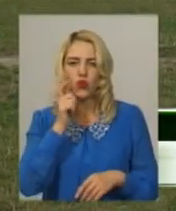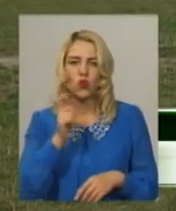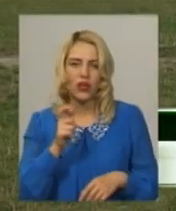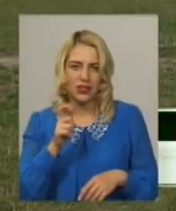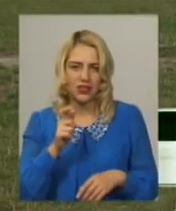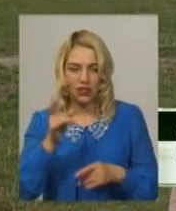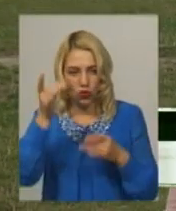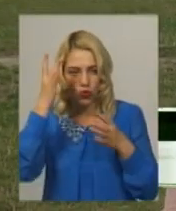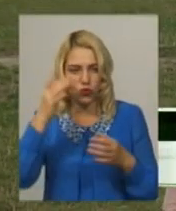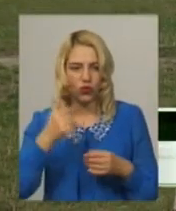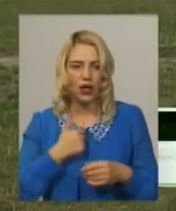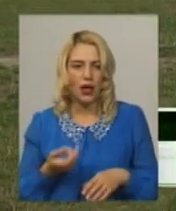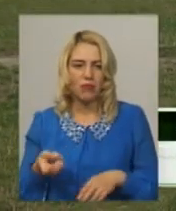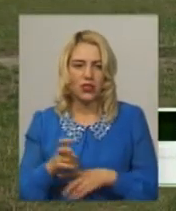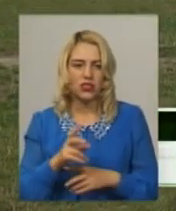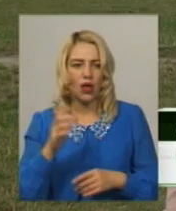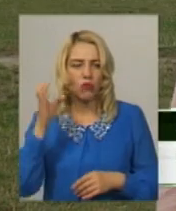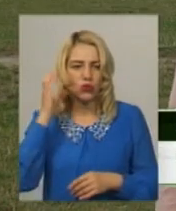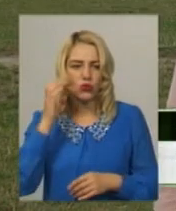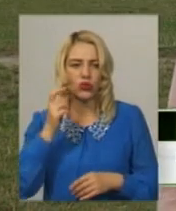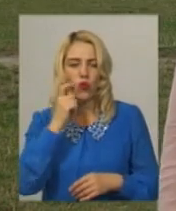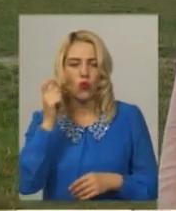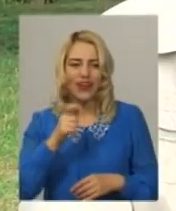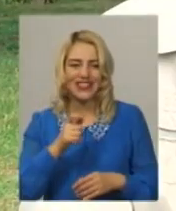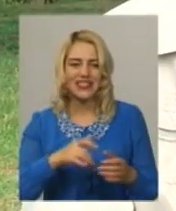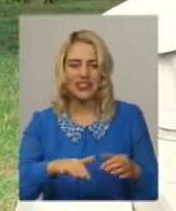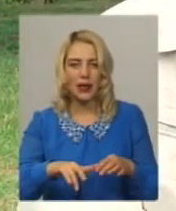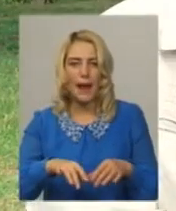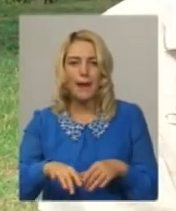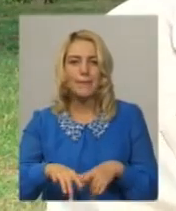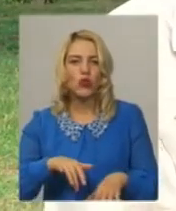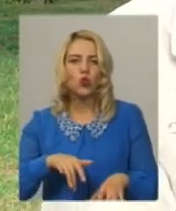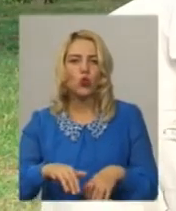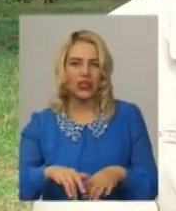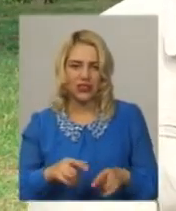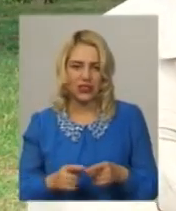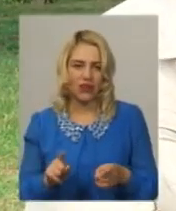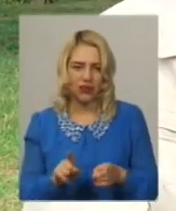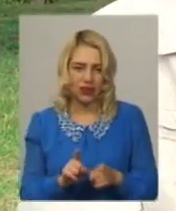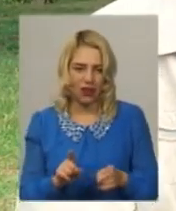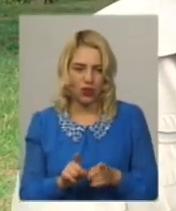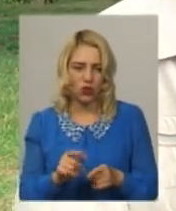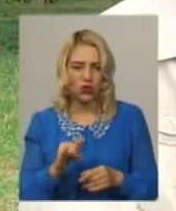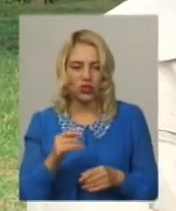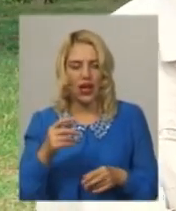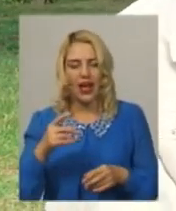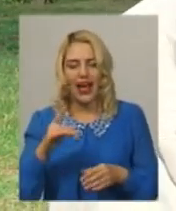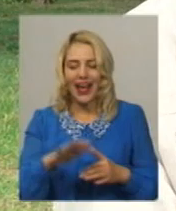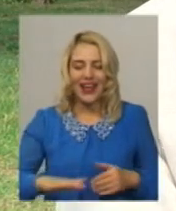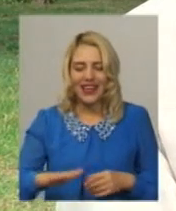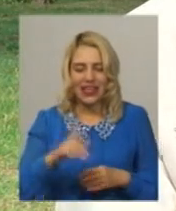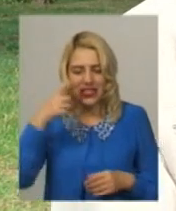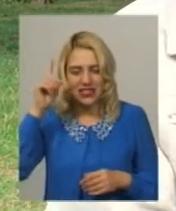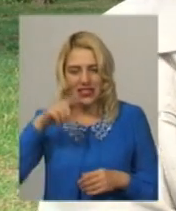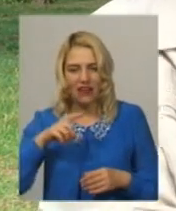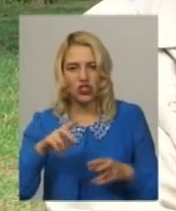послухати українських ліриків та бандуристів, також чекаю на концерт, який буде ввечері. Також на фестивалі презентували книги з українознавчою тематикою. Письменник